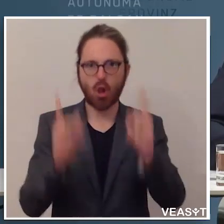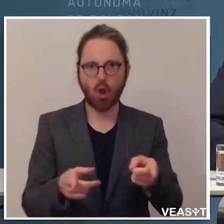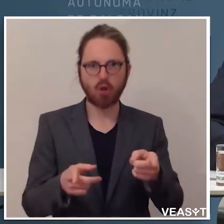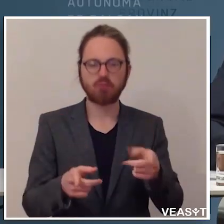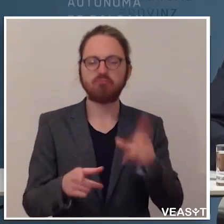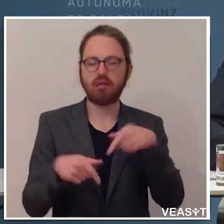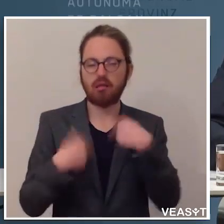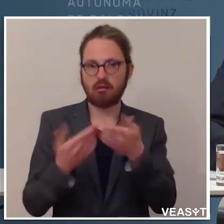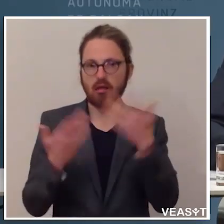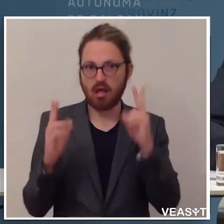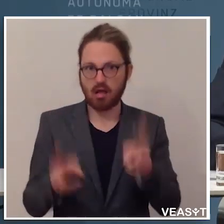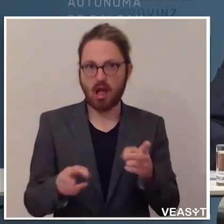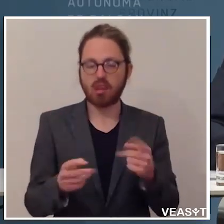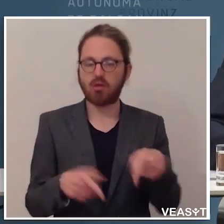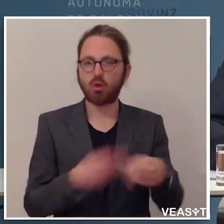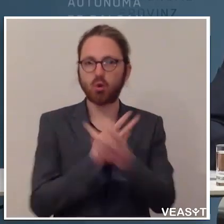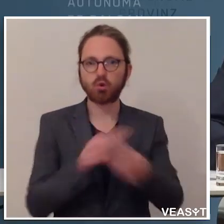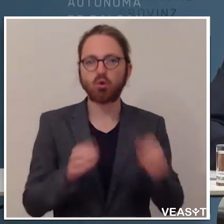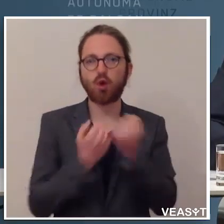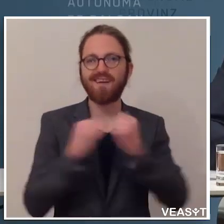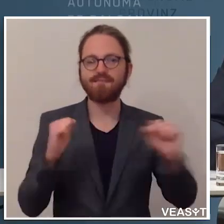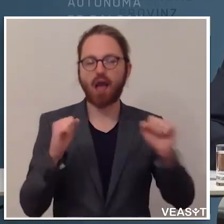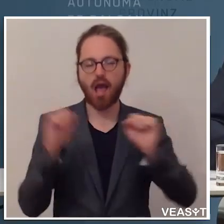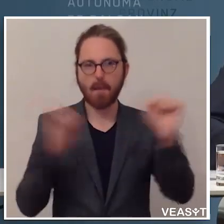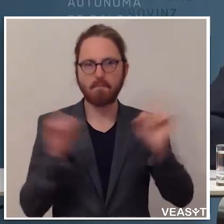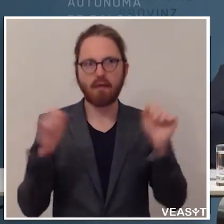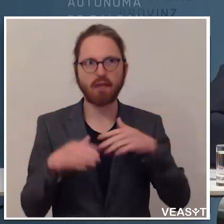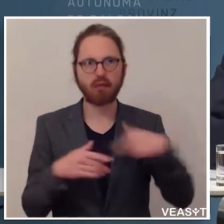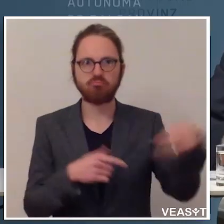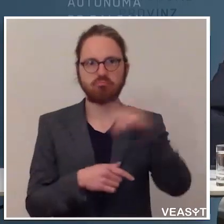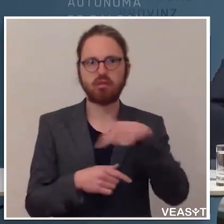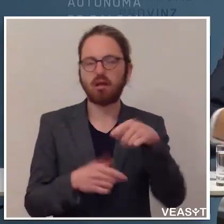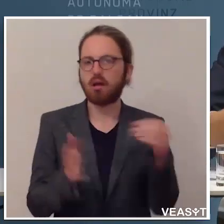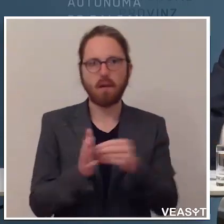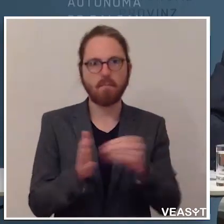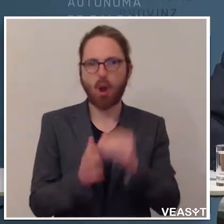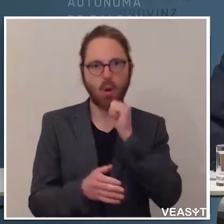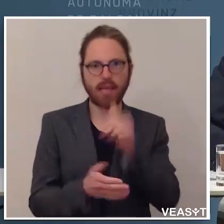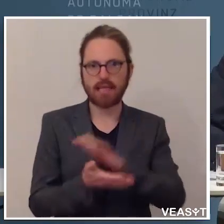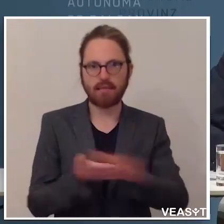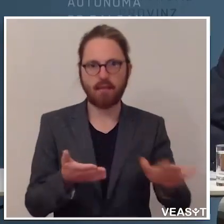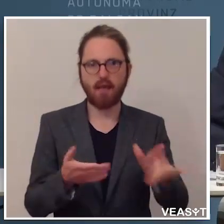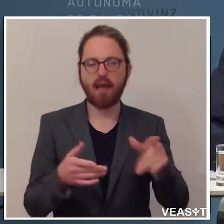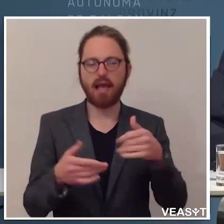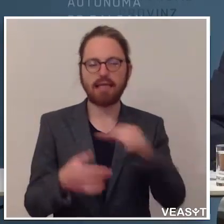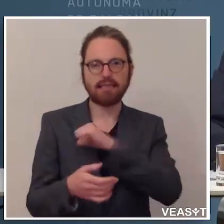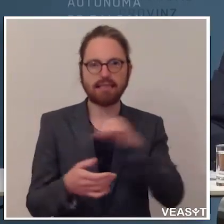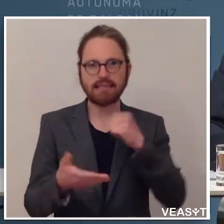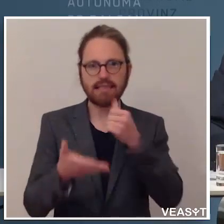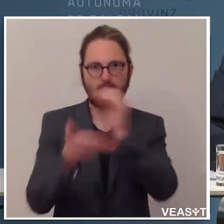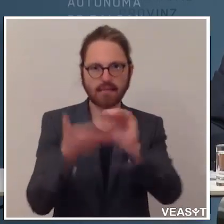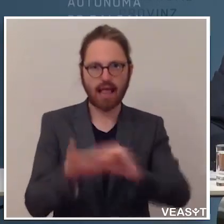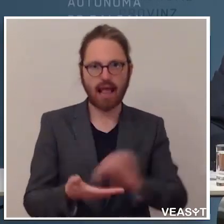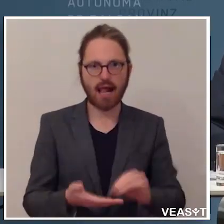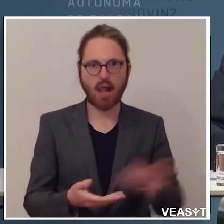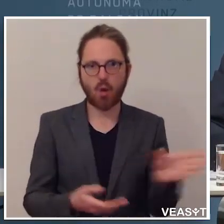Südtirol sich wieder frei bewegen kann, ohne jegliche Notwendigkeit einer mitgeführten Selbsterklärung in schriftlicher Form